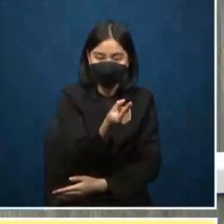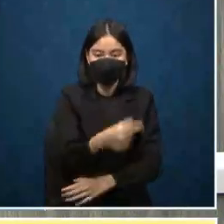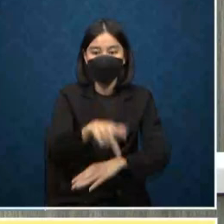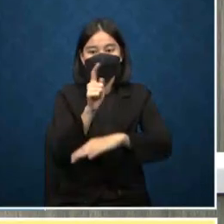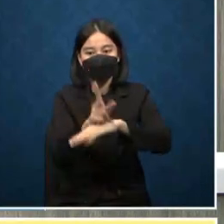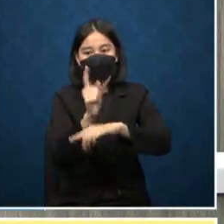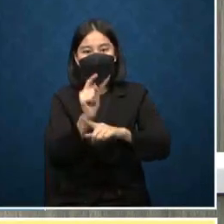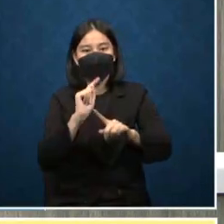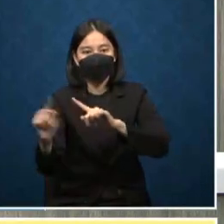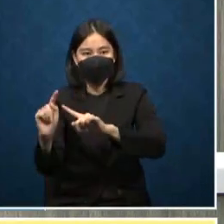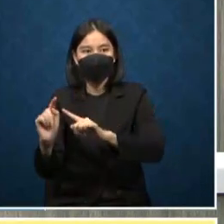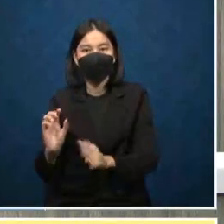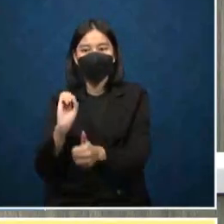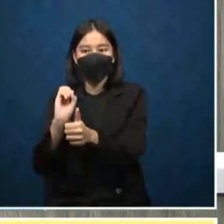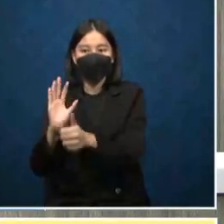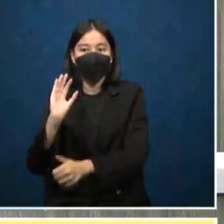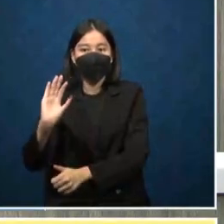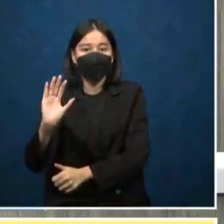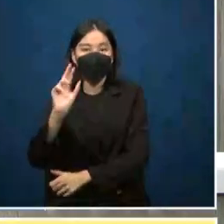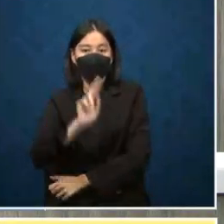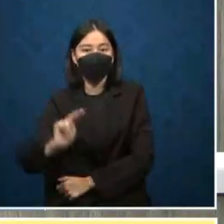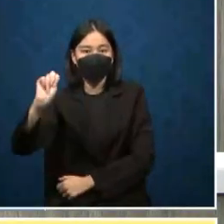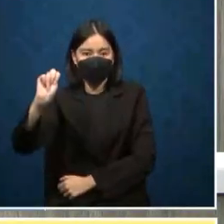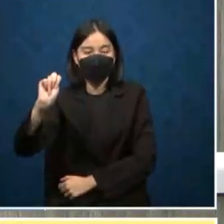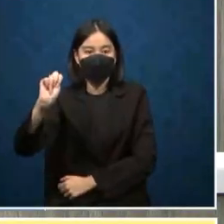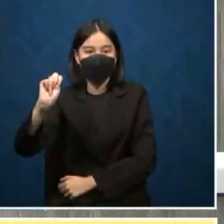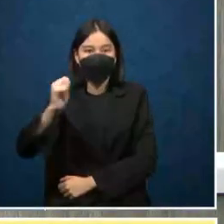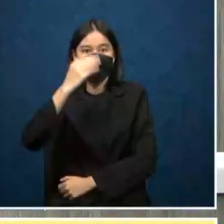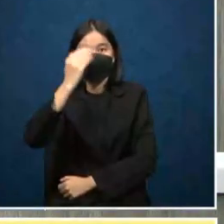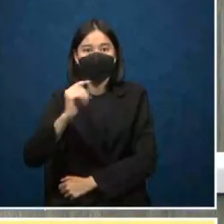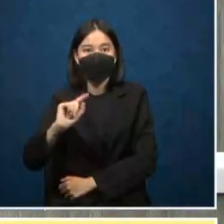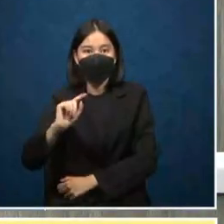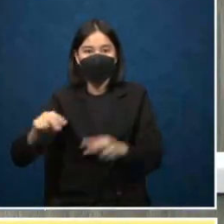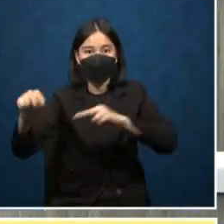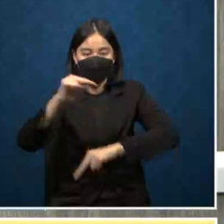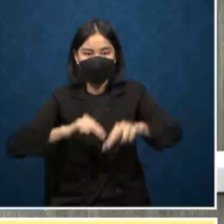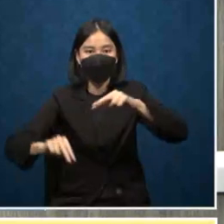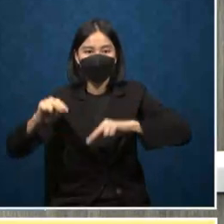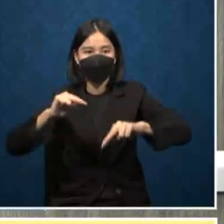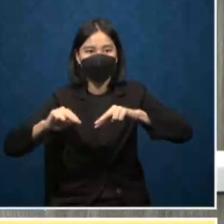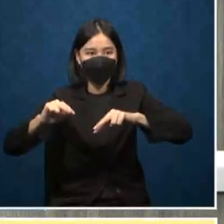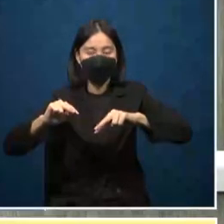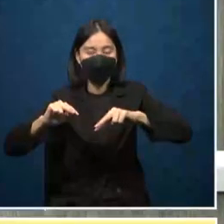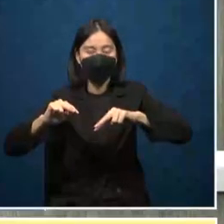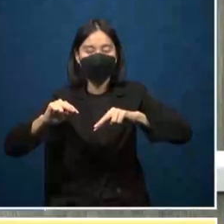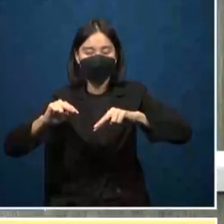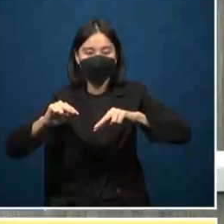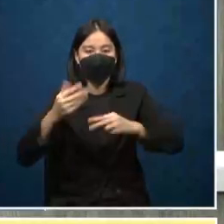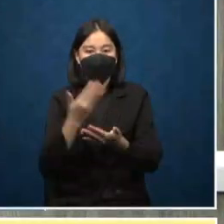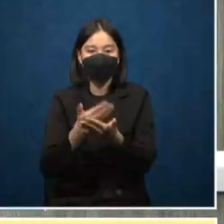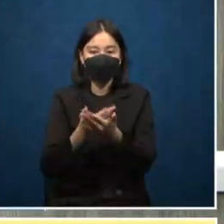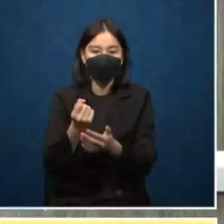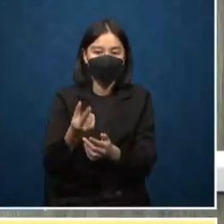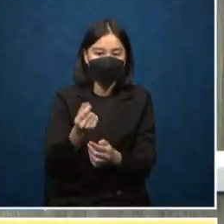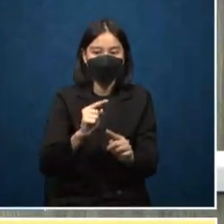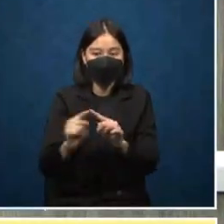กส์ตามคำแนะนำของสหประชาชาติเพื่อให้มีการตรวจสอบความเคลื่อนไหวของเงินได้ตลอ